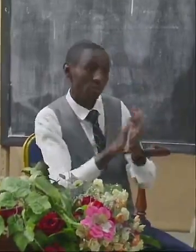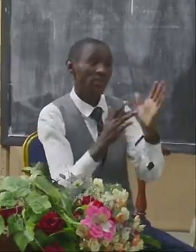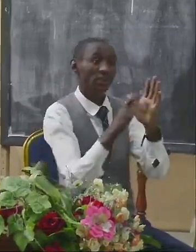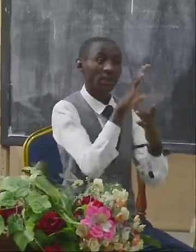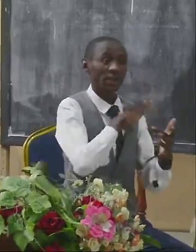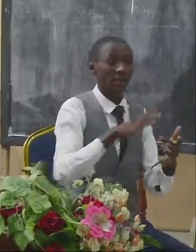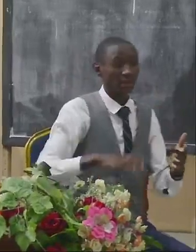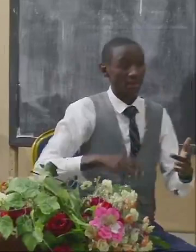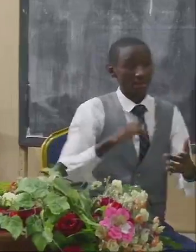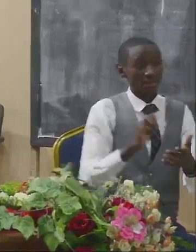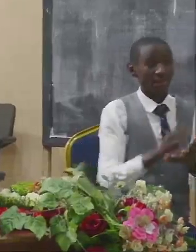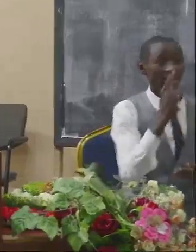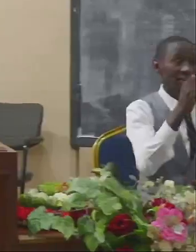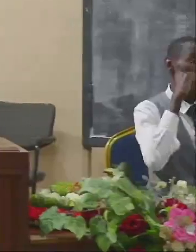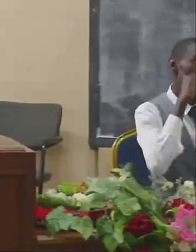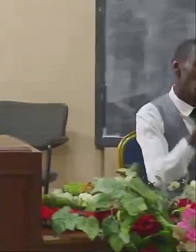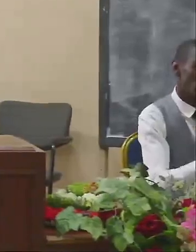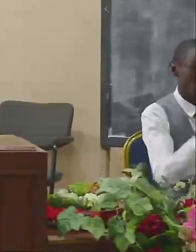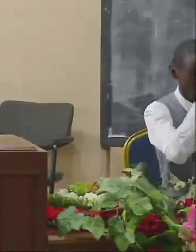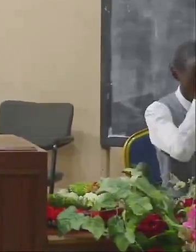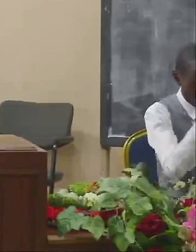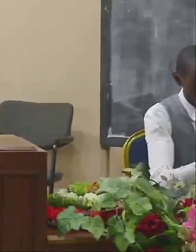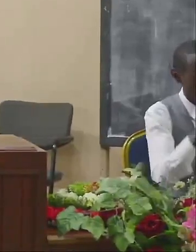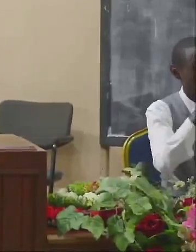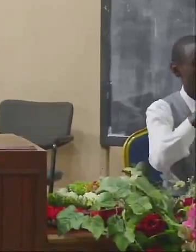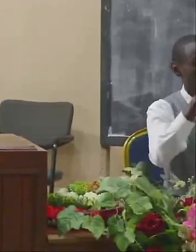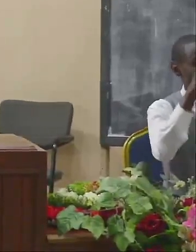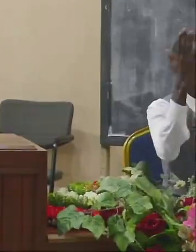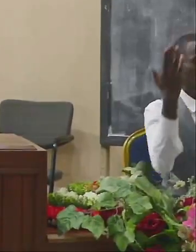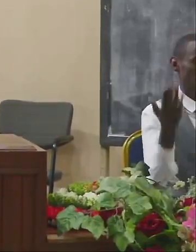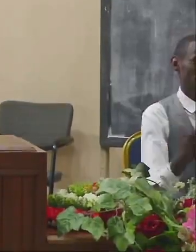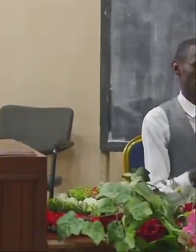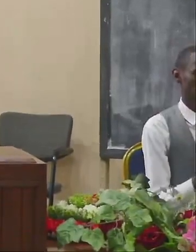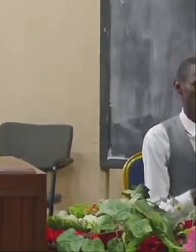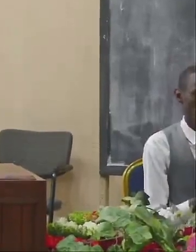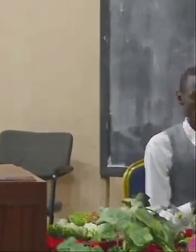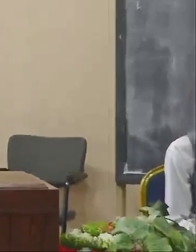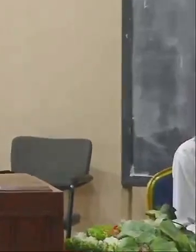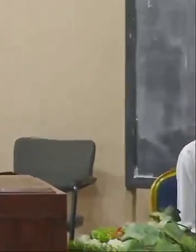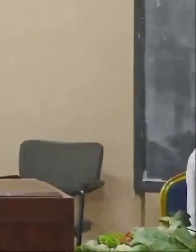C'est une épouse obéissante. Ni bibi arusi mtiifu kuneno.